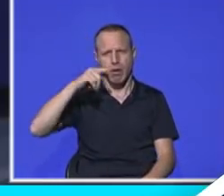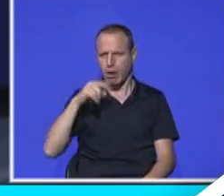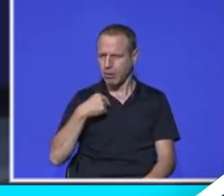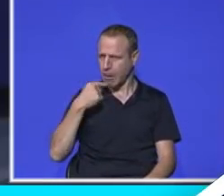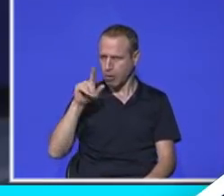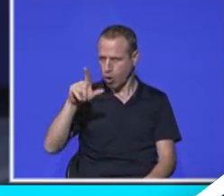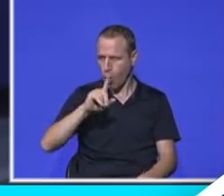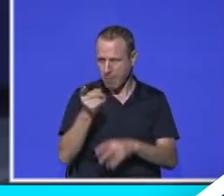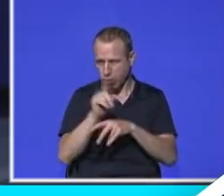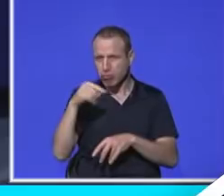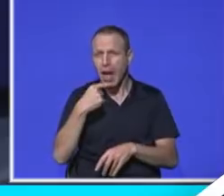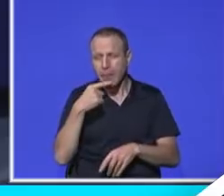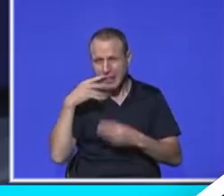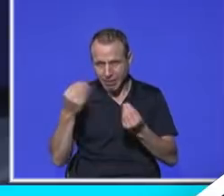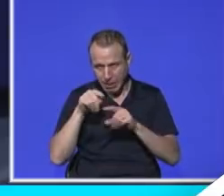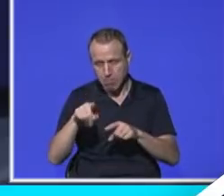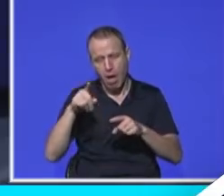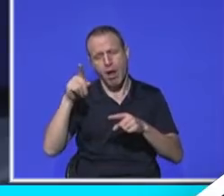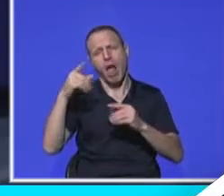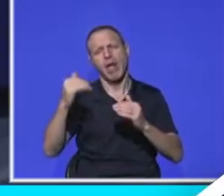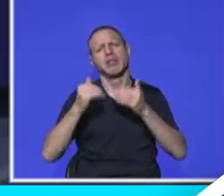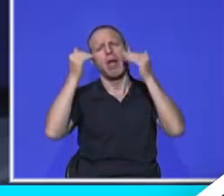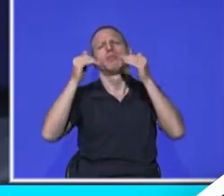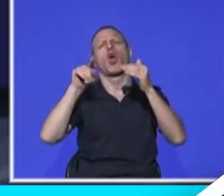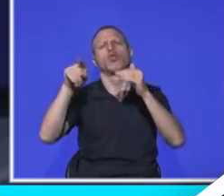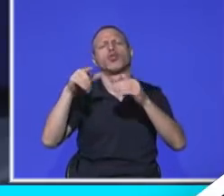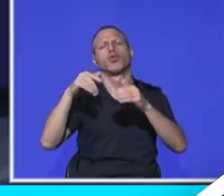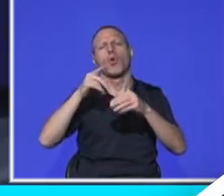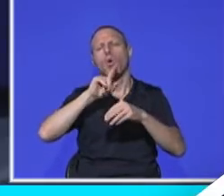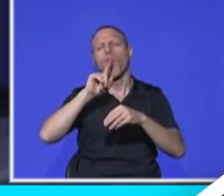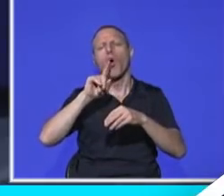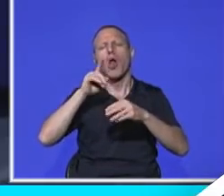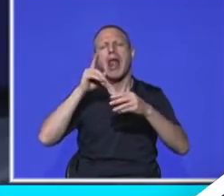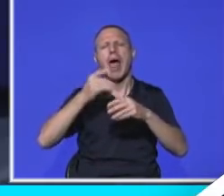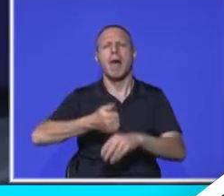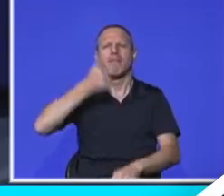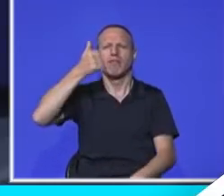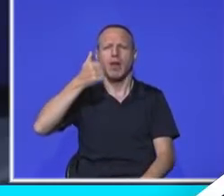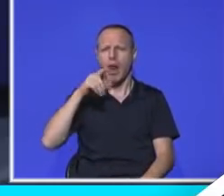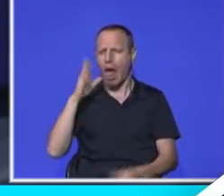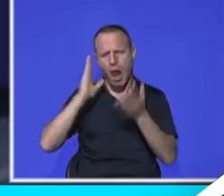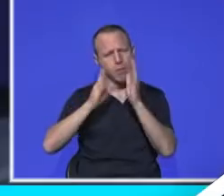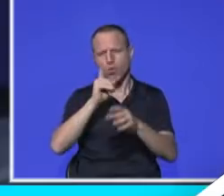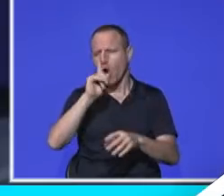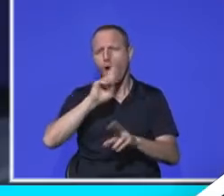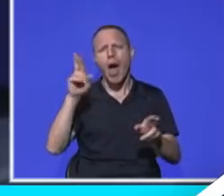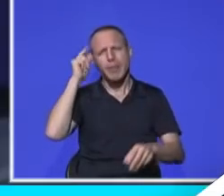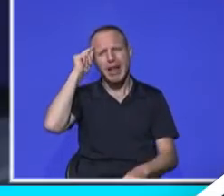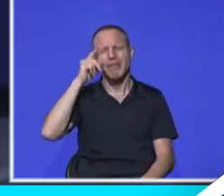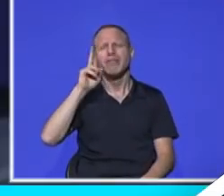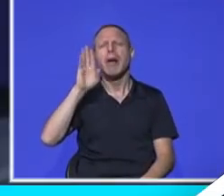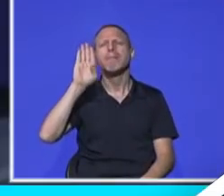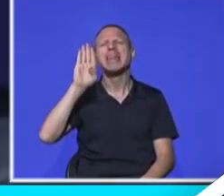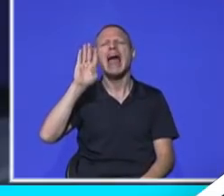הרי המסר הוא ברור. כמה שתהיו יותר אלימים, דרך אגב, האלימות הזו היא לא רק בתל אביב. היא גם בביתר אלית, שאת רואה ששם שישה